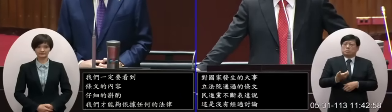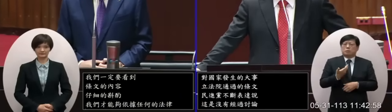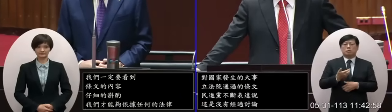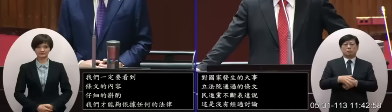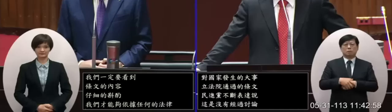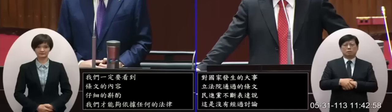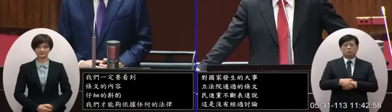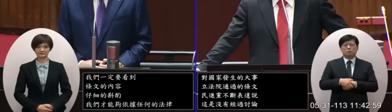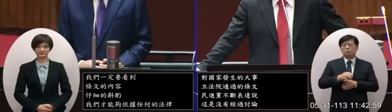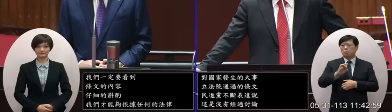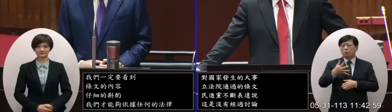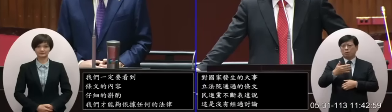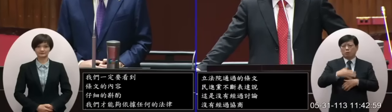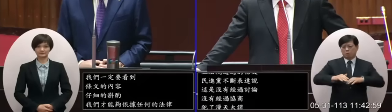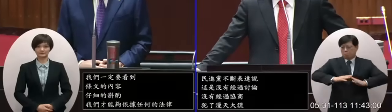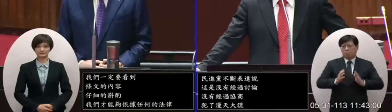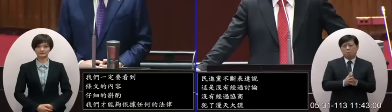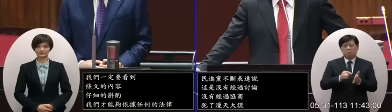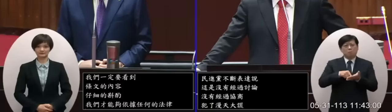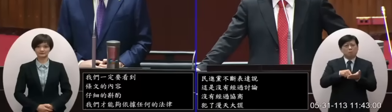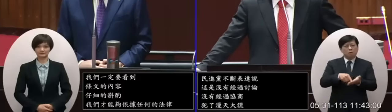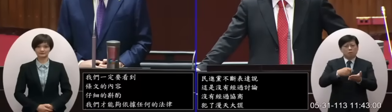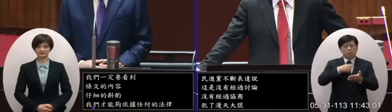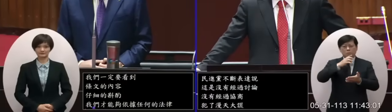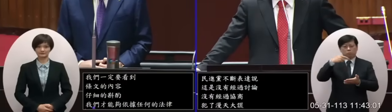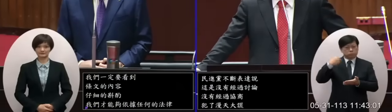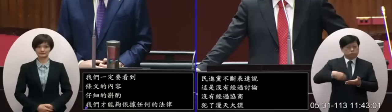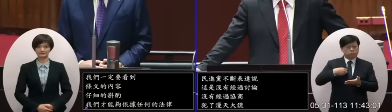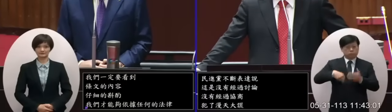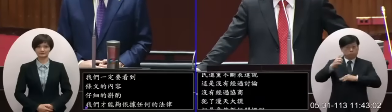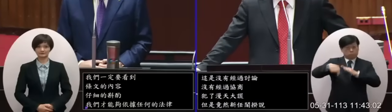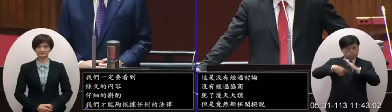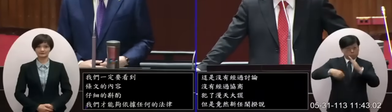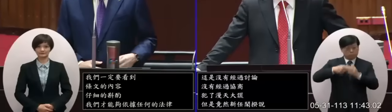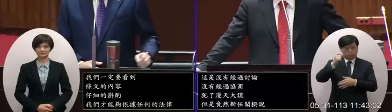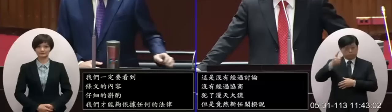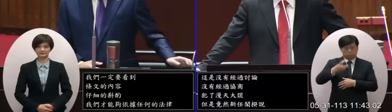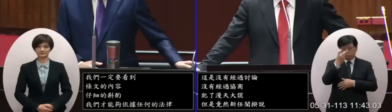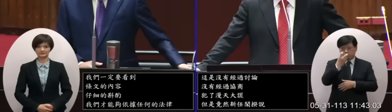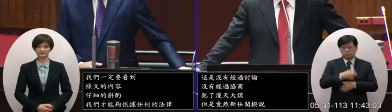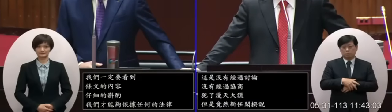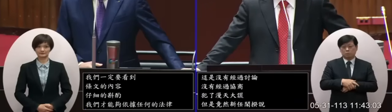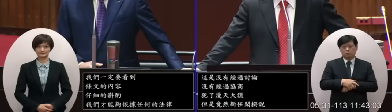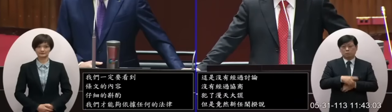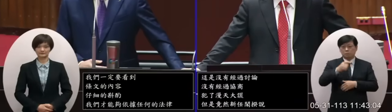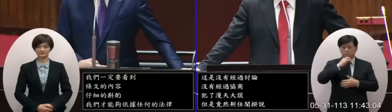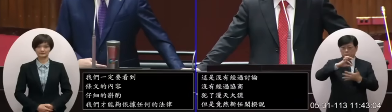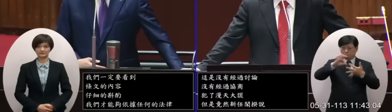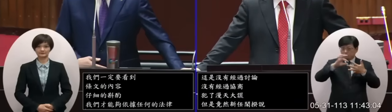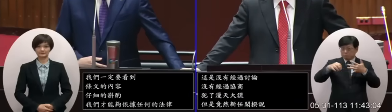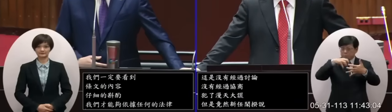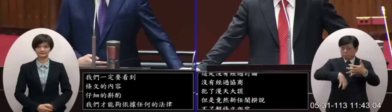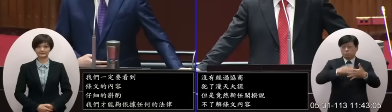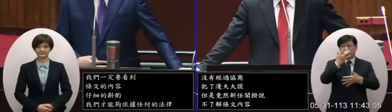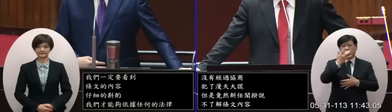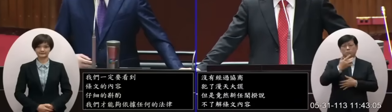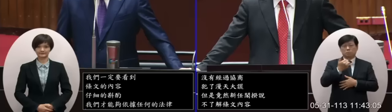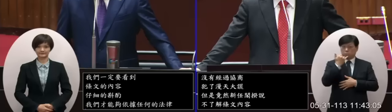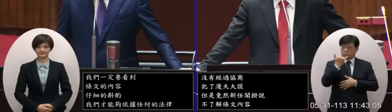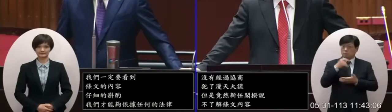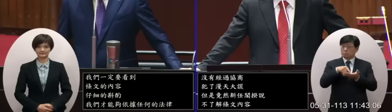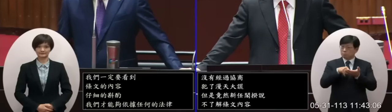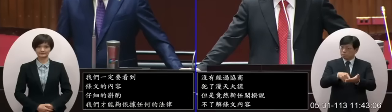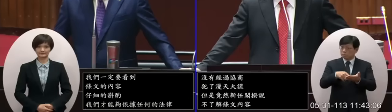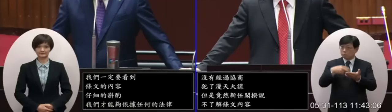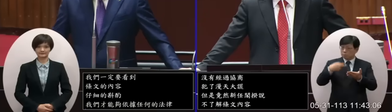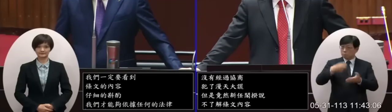内容条文，怎么就主动说你要提出行政院的复议案？你连条文都搞不清楚就提出